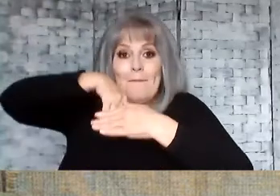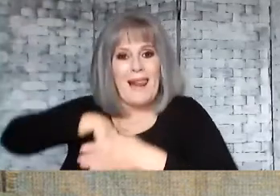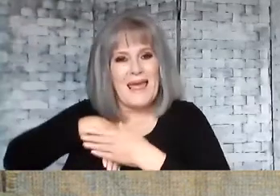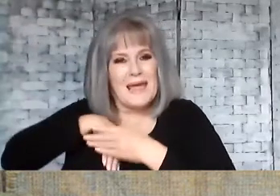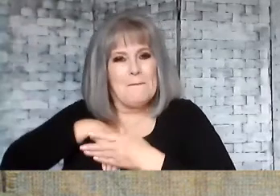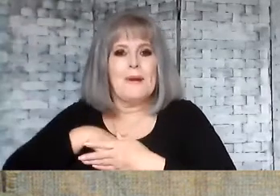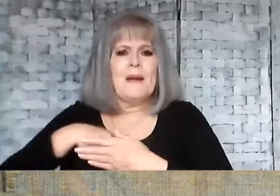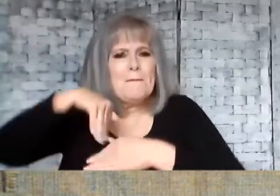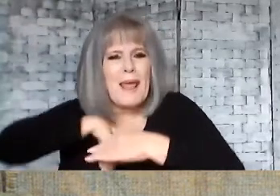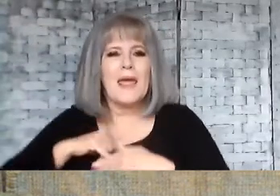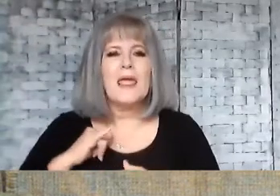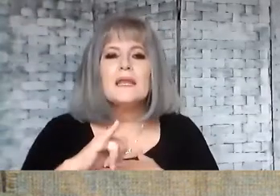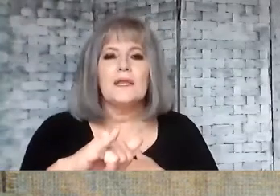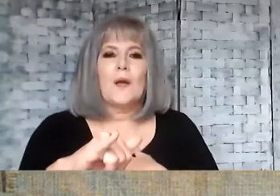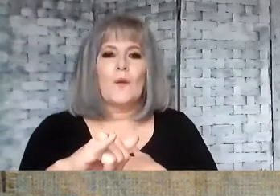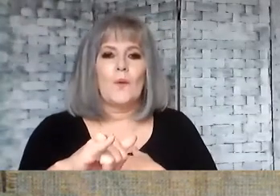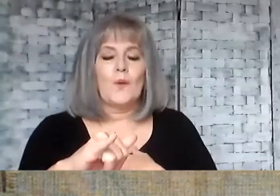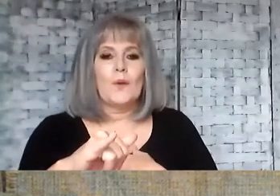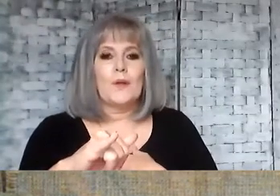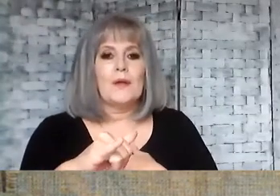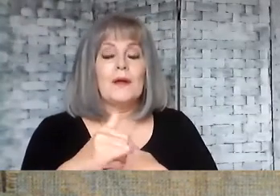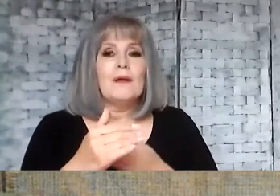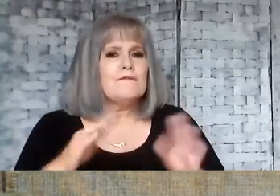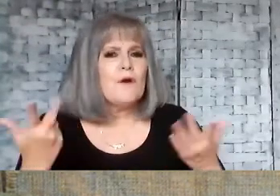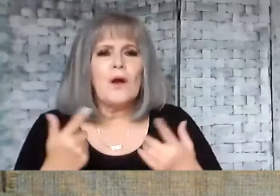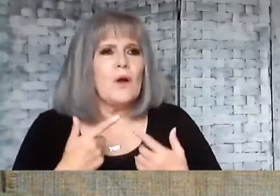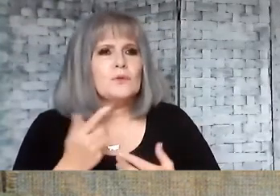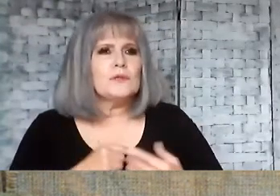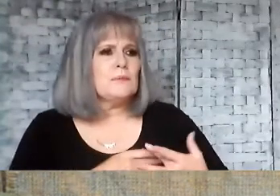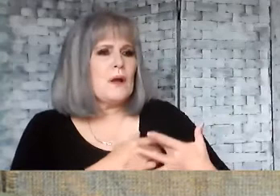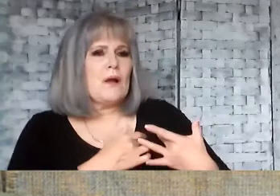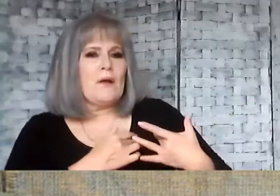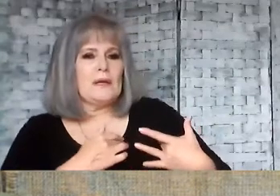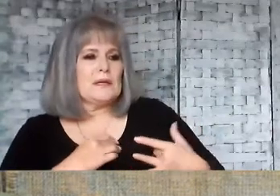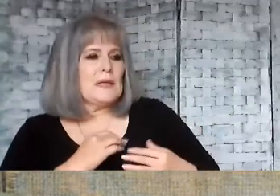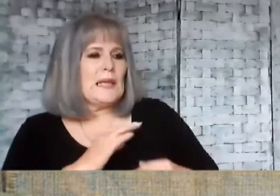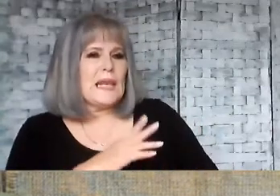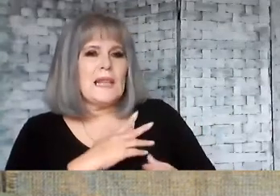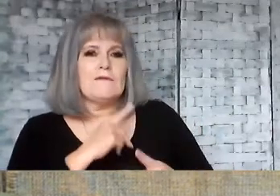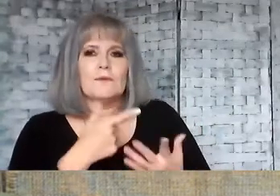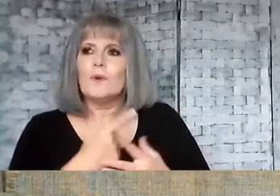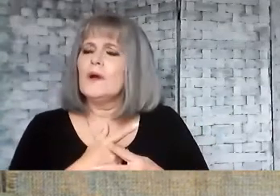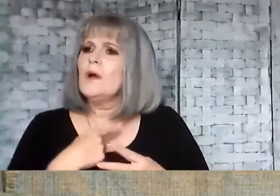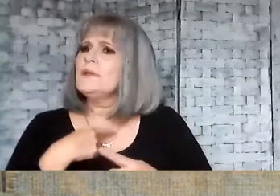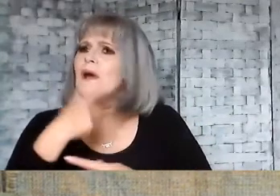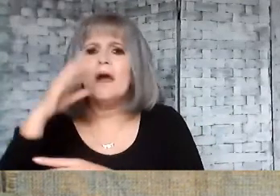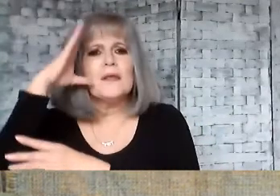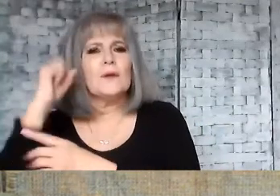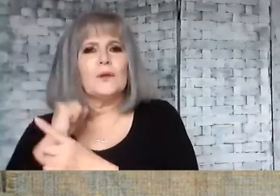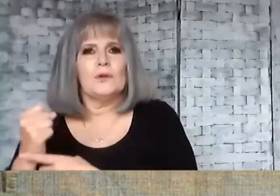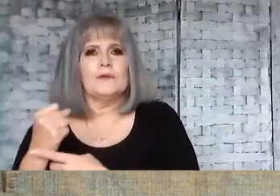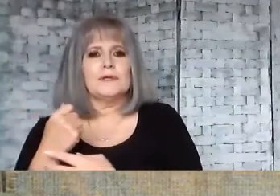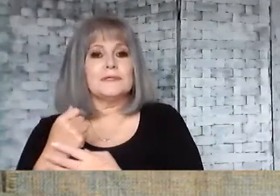jou nie. Hy woon daar. Waar? Daar waar ons mekaar lief het. Vrienden, ons verbintenisse met ander